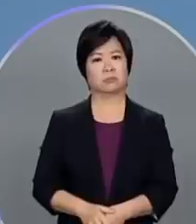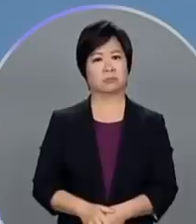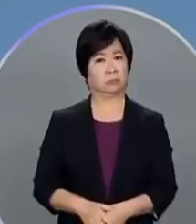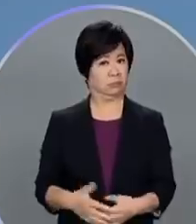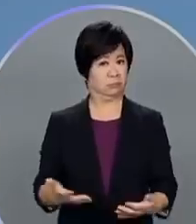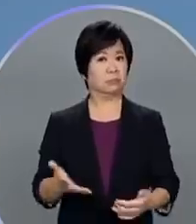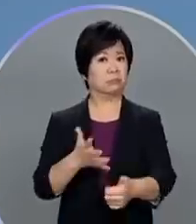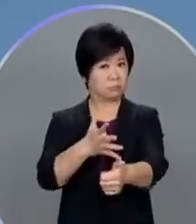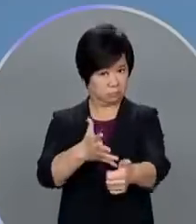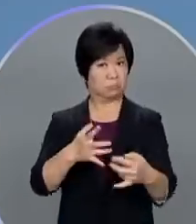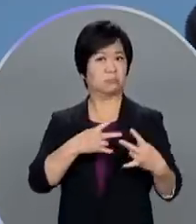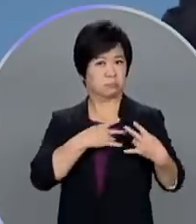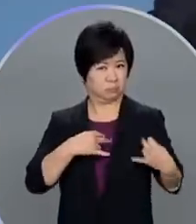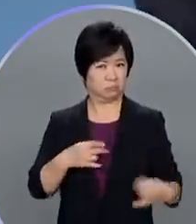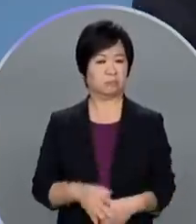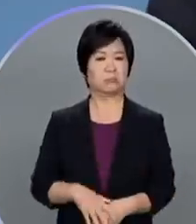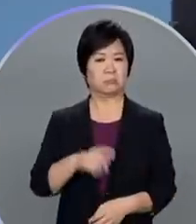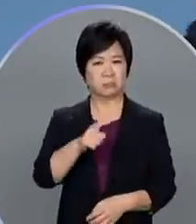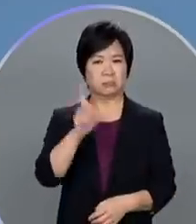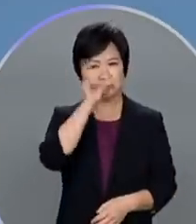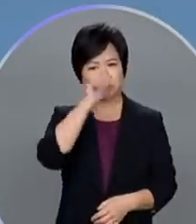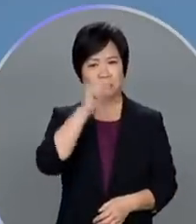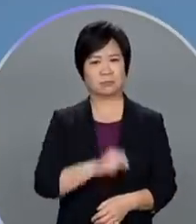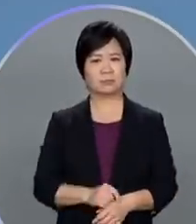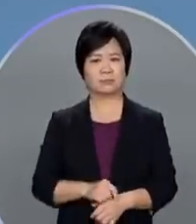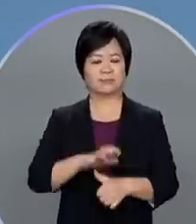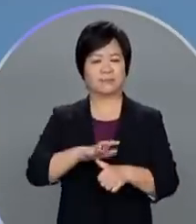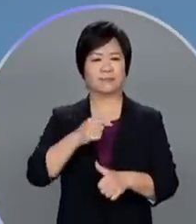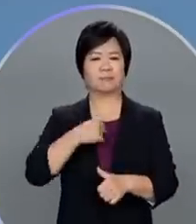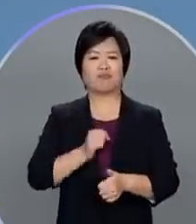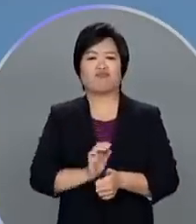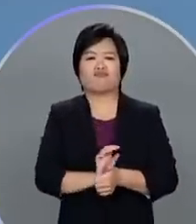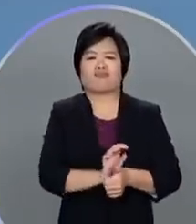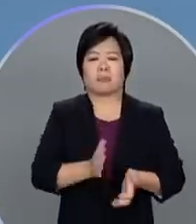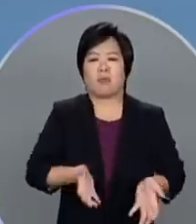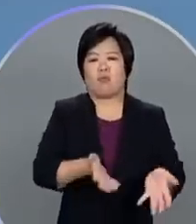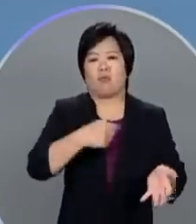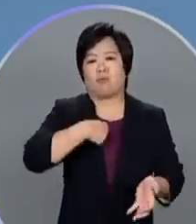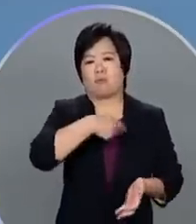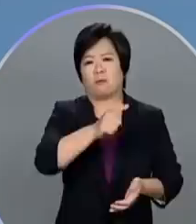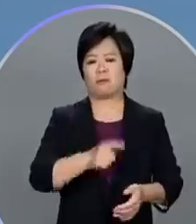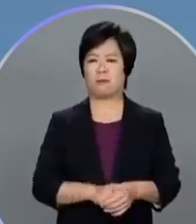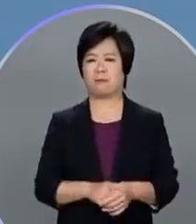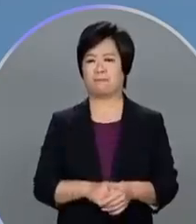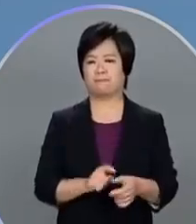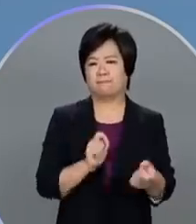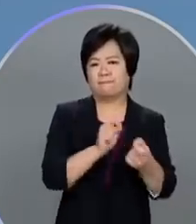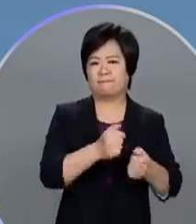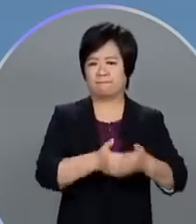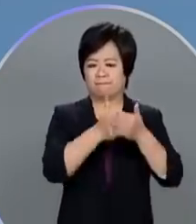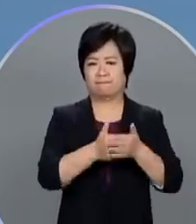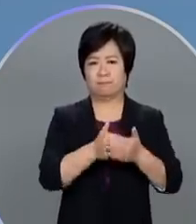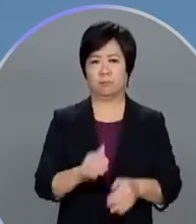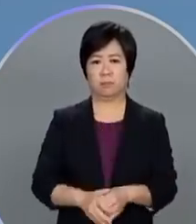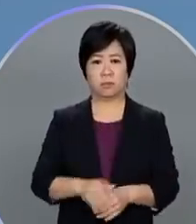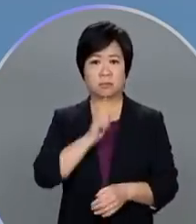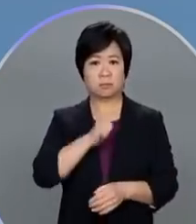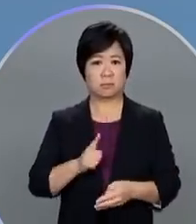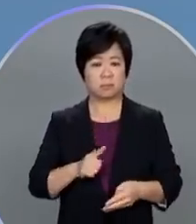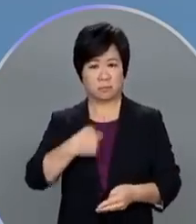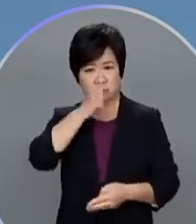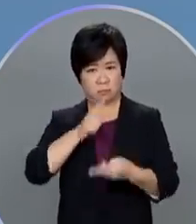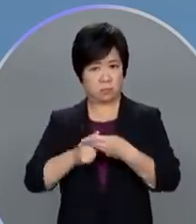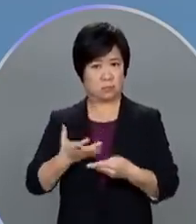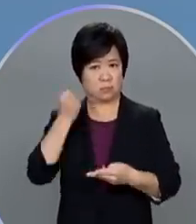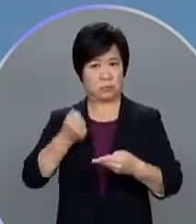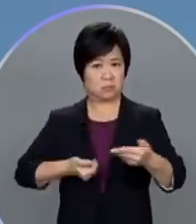蔡英文总统，你一直不停地把我往一国两制推，一直说台湾主权绝对不能交换经济。你